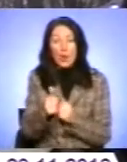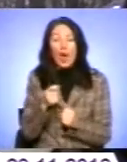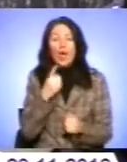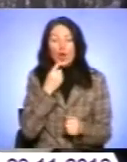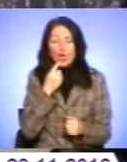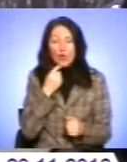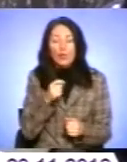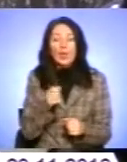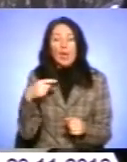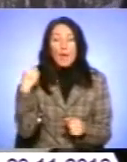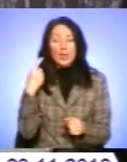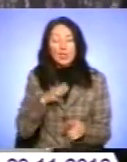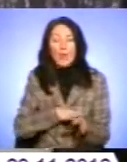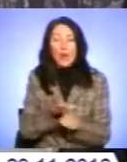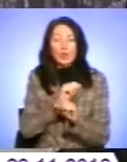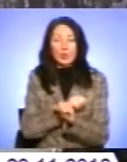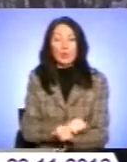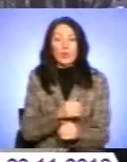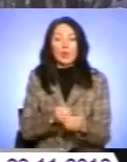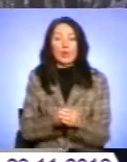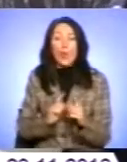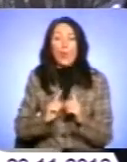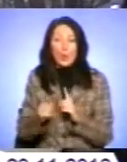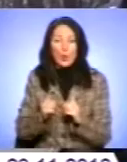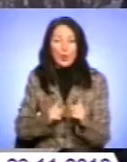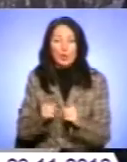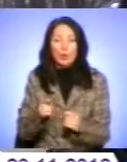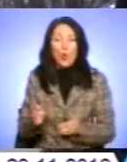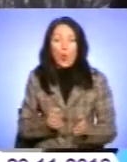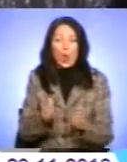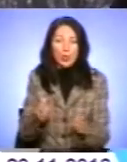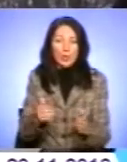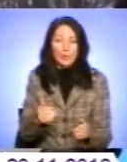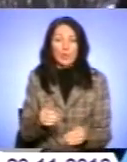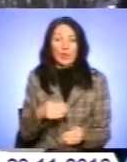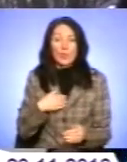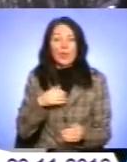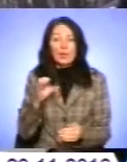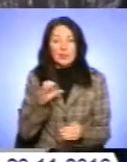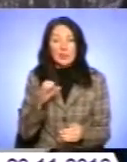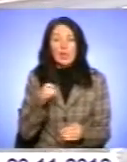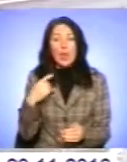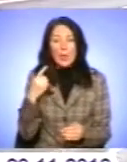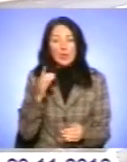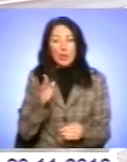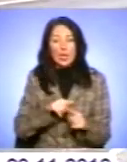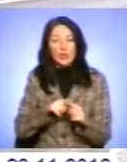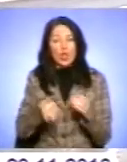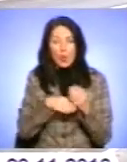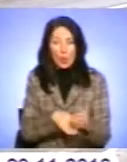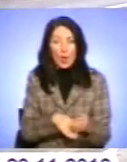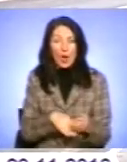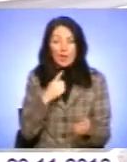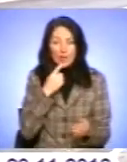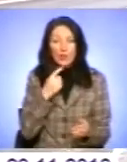маячках повна зупинка до проїзду колони. В даному випадку на службовий автомобіль на червоних маячках і на синіх маячках була швидка допомога. Водій зобов'язаний